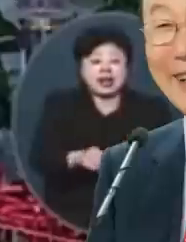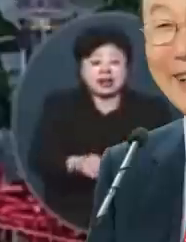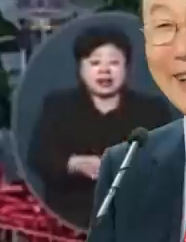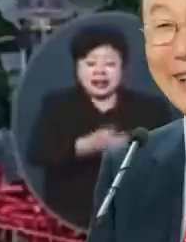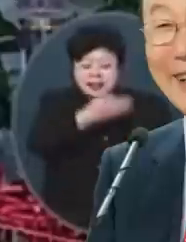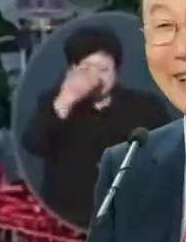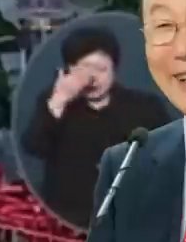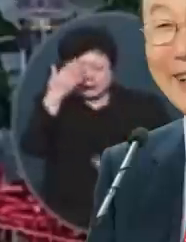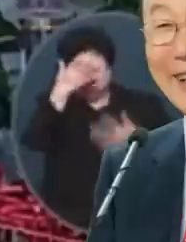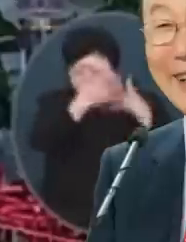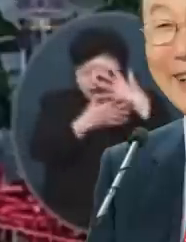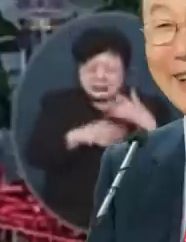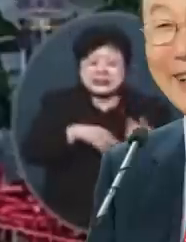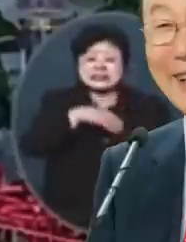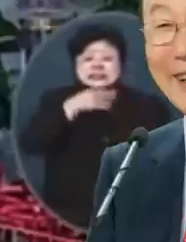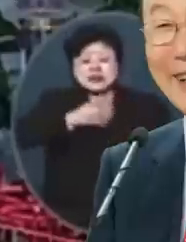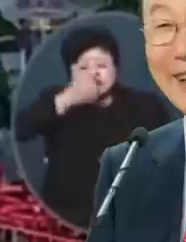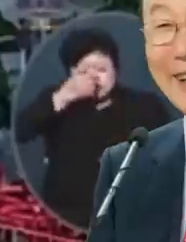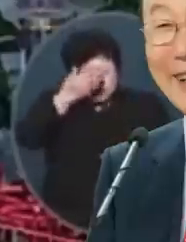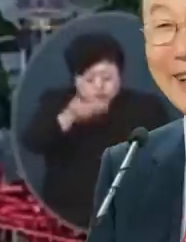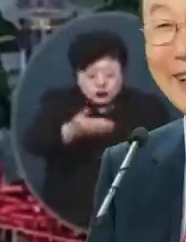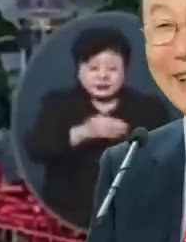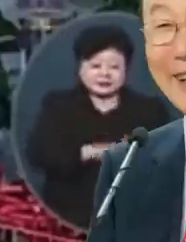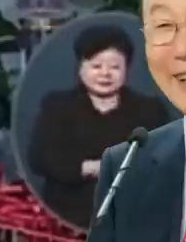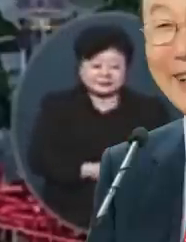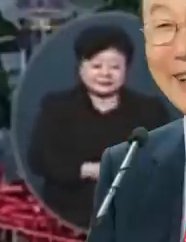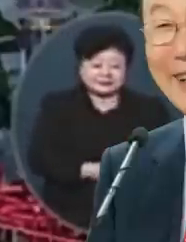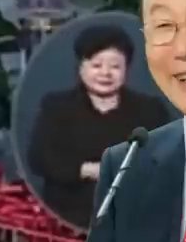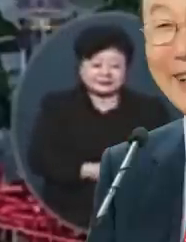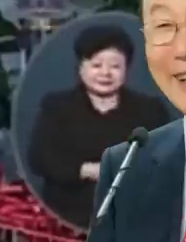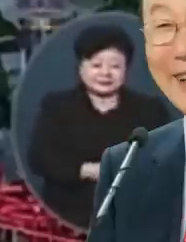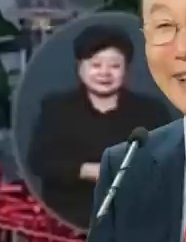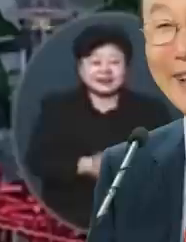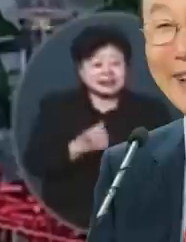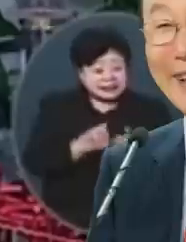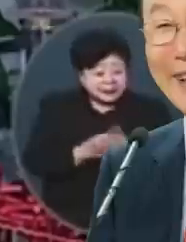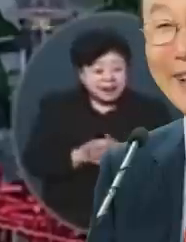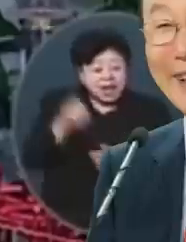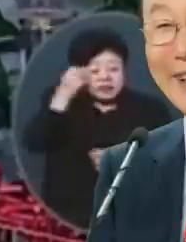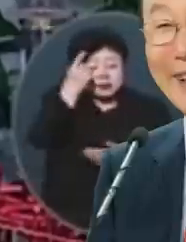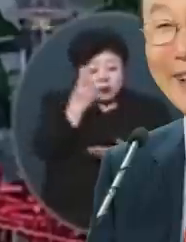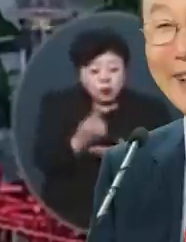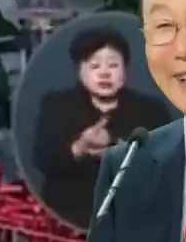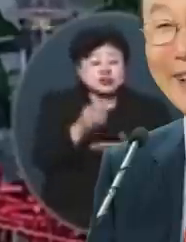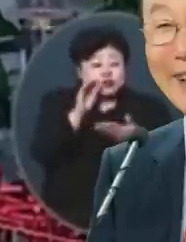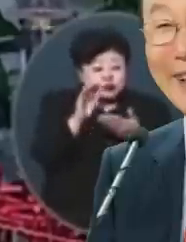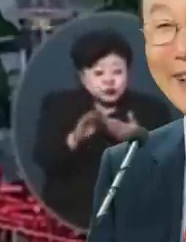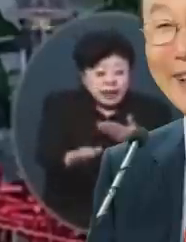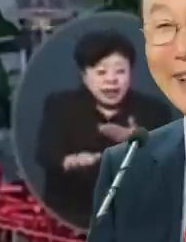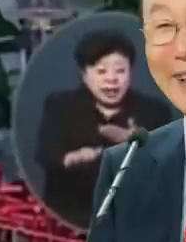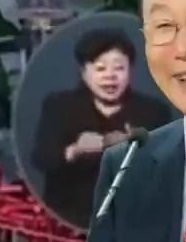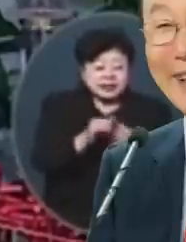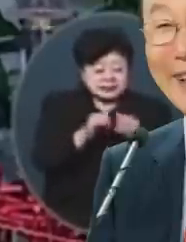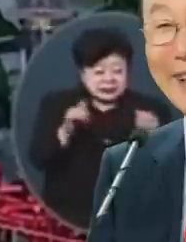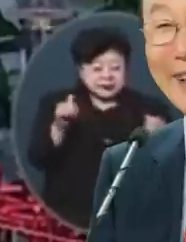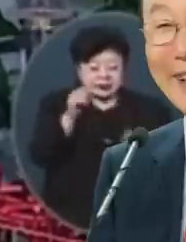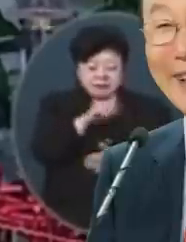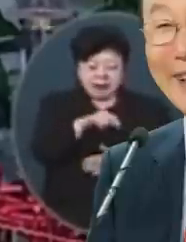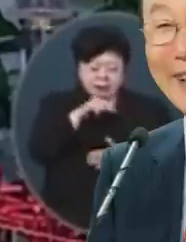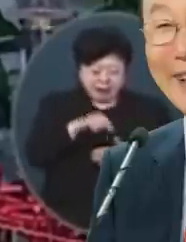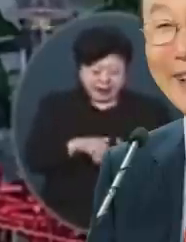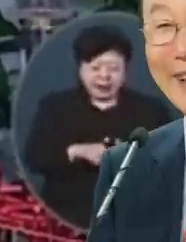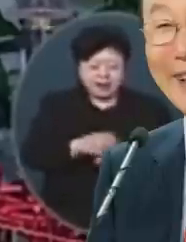젊은이에는 환상을 늙은이에는 꿈을 꾸게 해주는 것입니다. 그래서 성령이 오시고 난 다음 이분들은 그